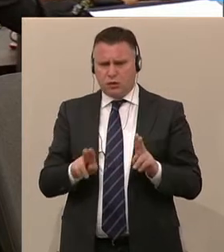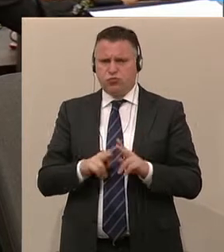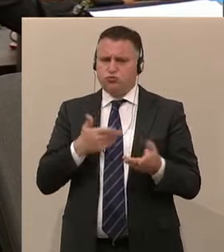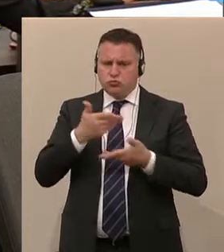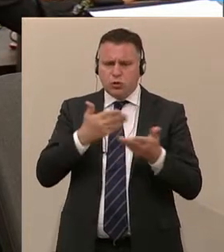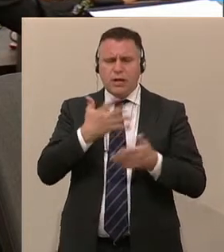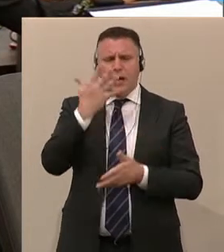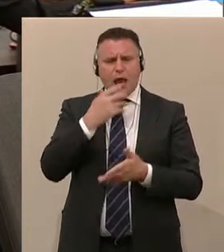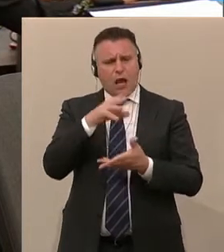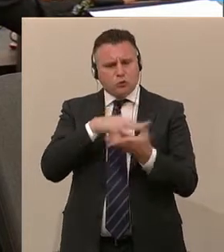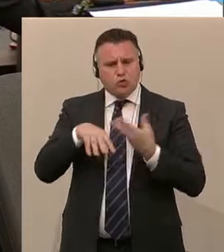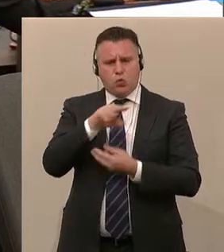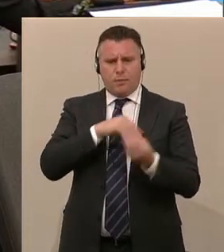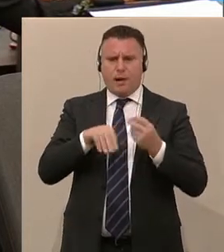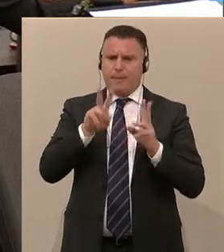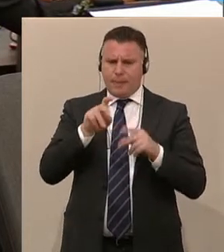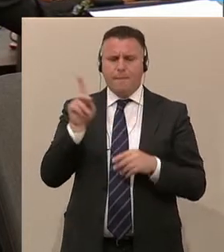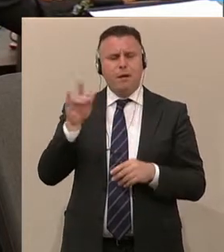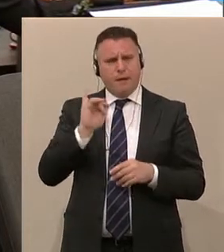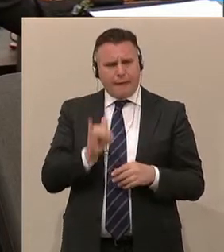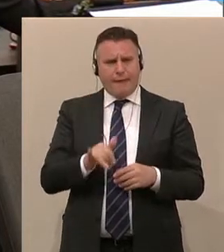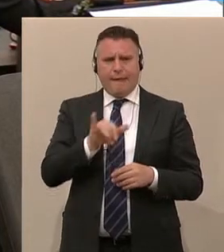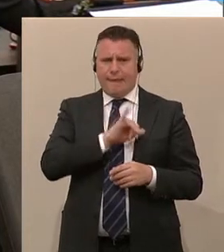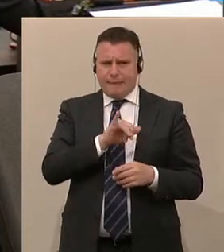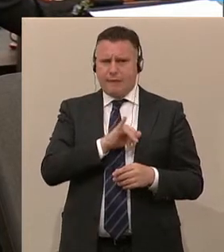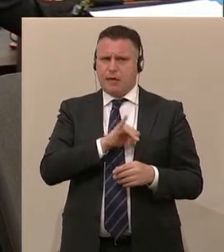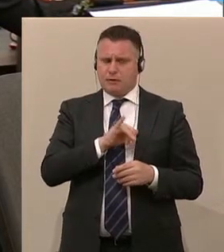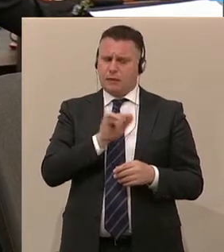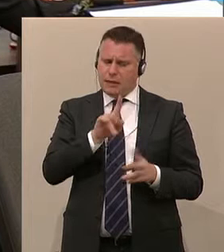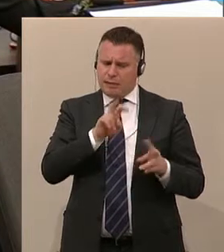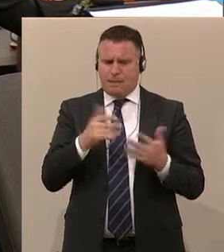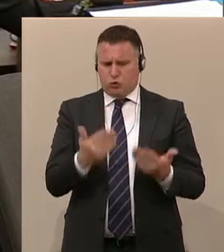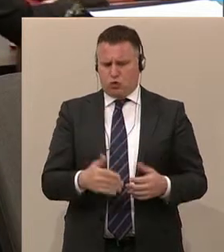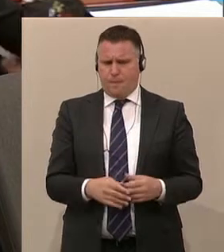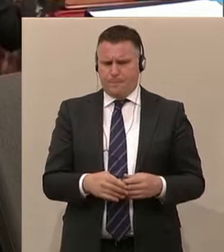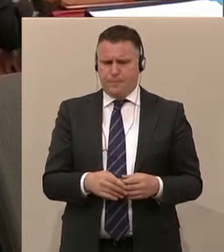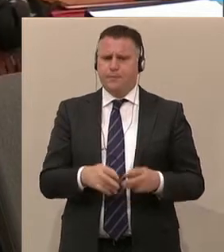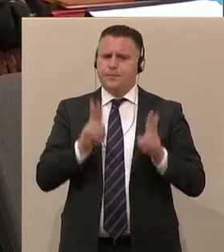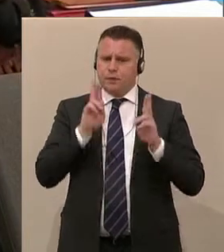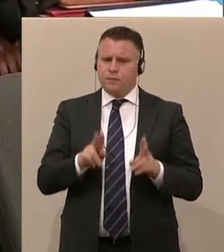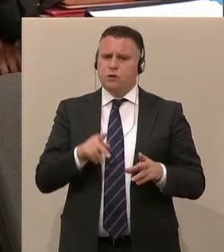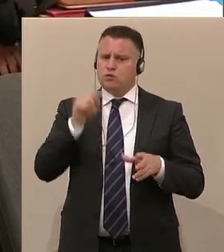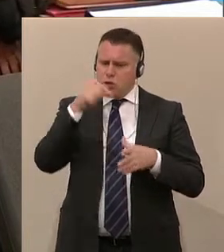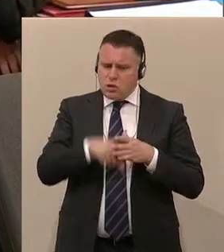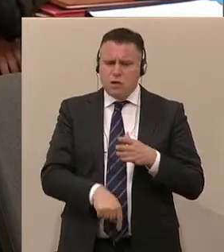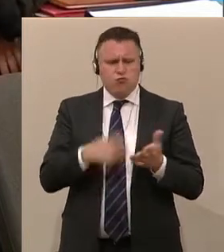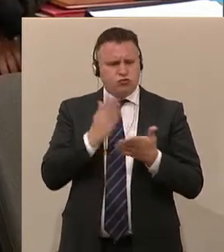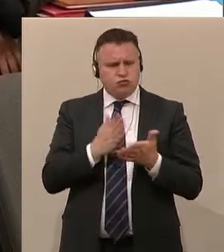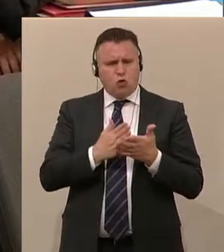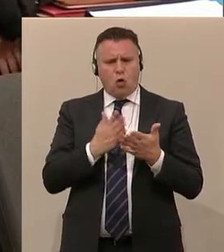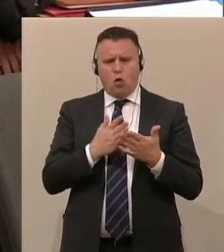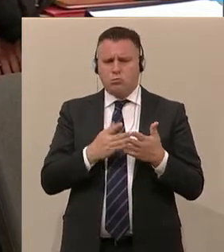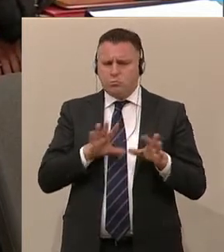einer ernsthaften Auseinandersetzung interessiert ist und dieses Thema auch so sieht. Das bedeutet eine tiefe inhaltliche Beschäftigung mit allen